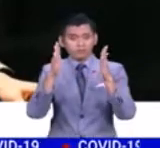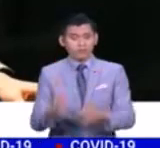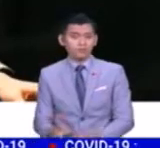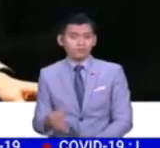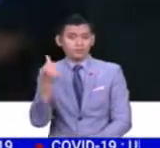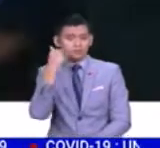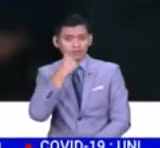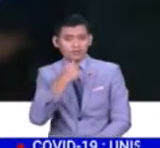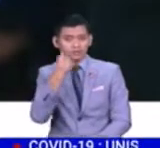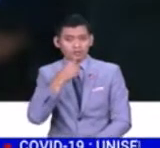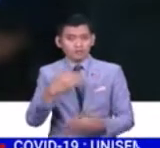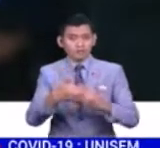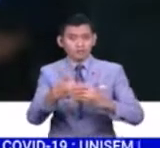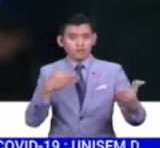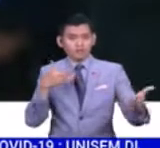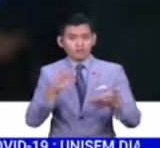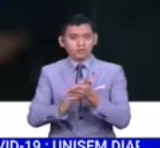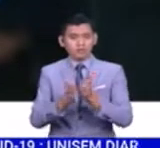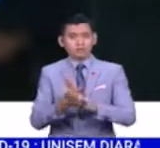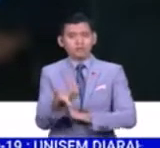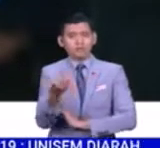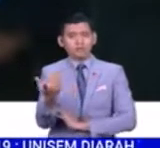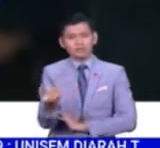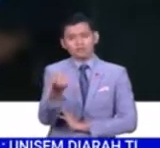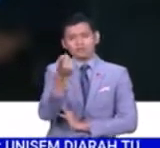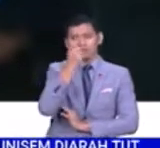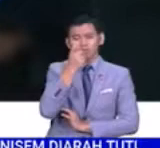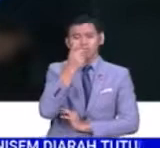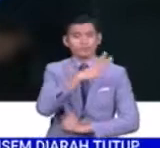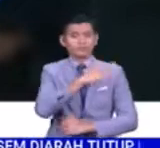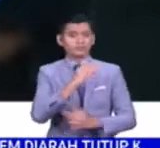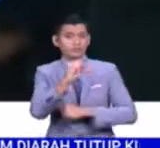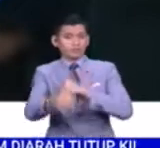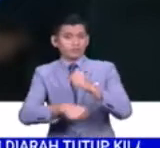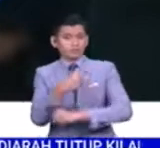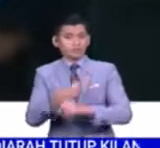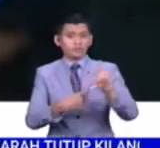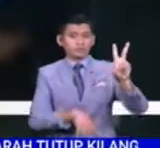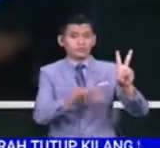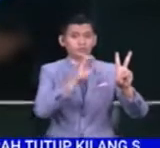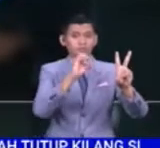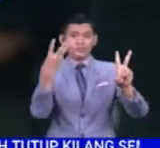ini, Beng merupakan pengarah teknikal skuasy di Qatar sejak tahun 2016.